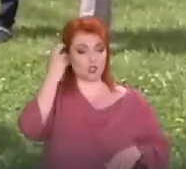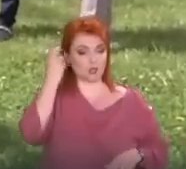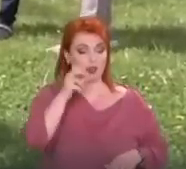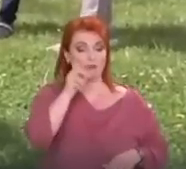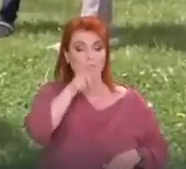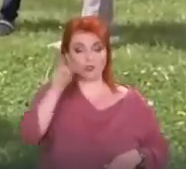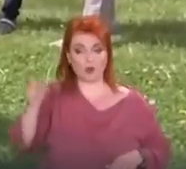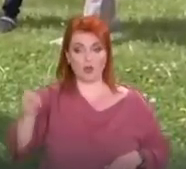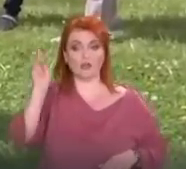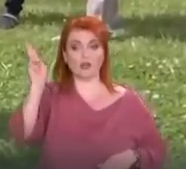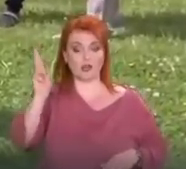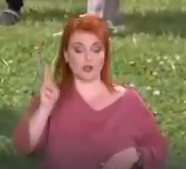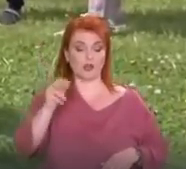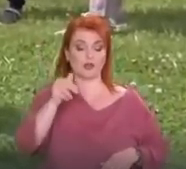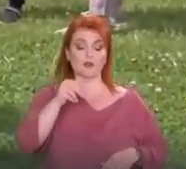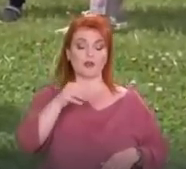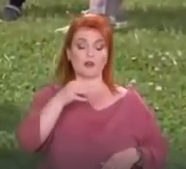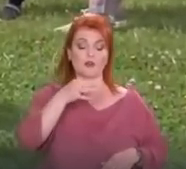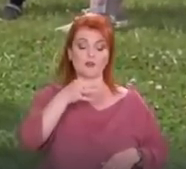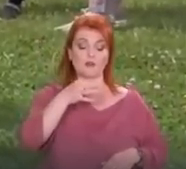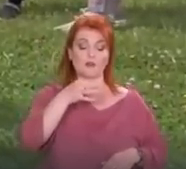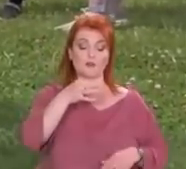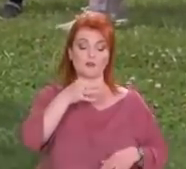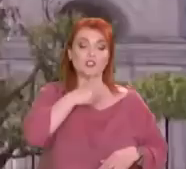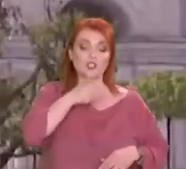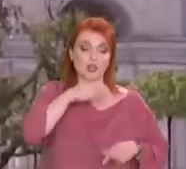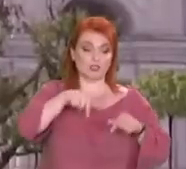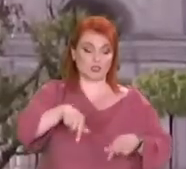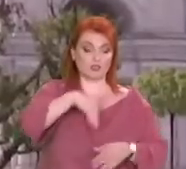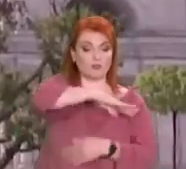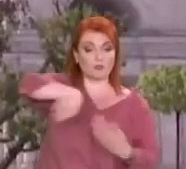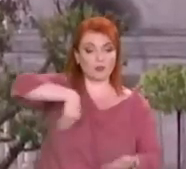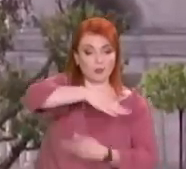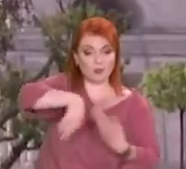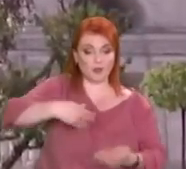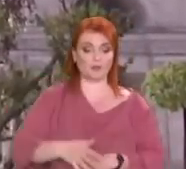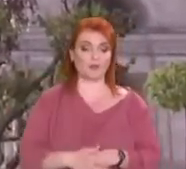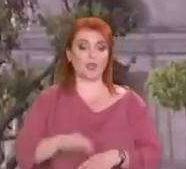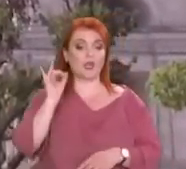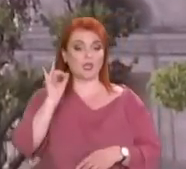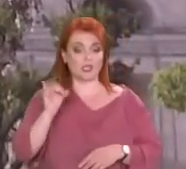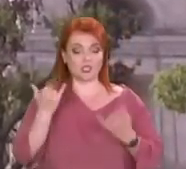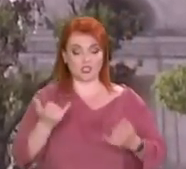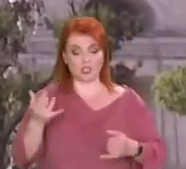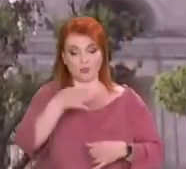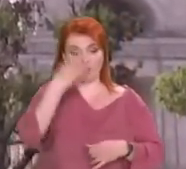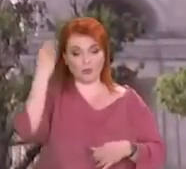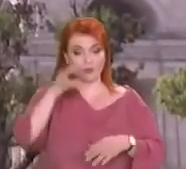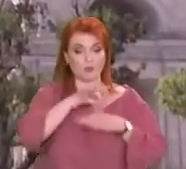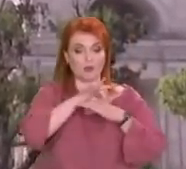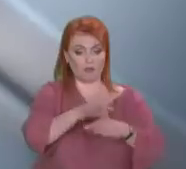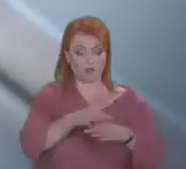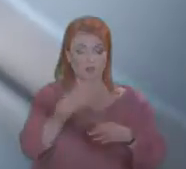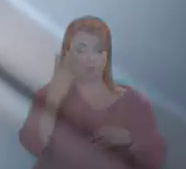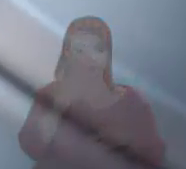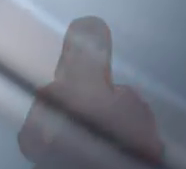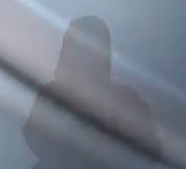Republica Moldova se desfășoară 4 proiecte în domeniul educației cu susținerea financiară a Principatului Liechtenstein.